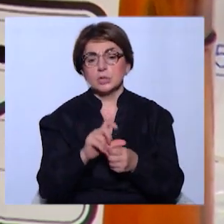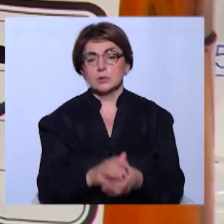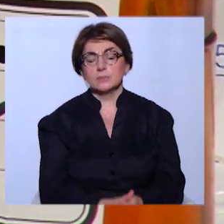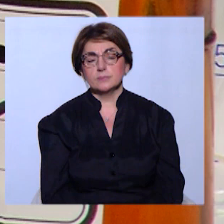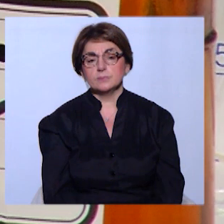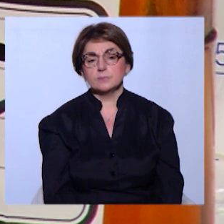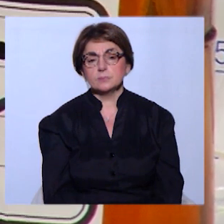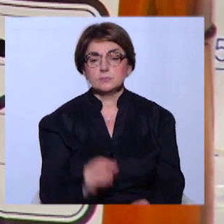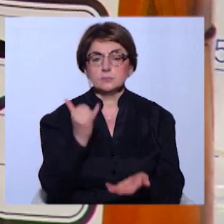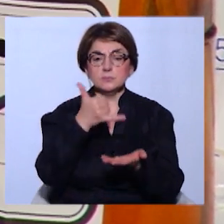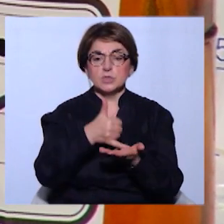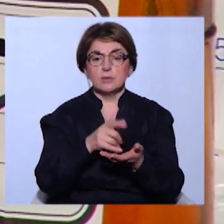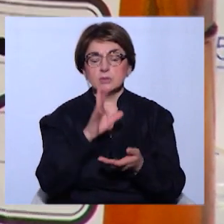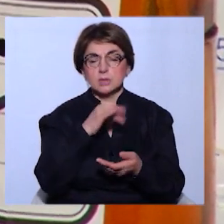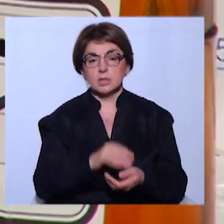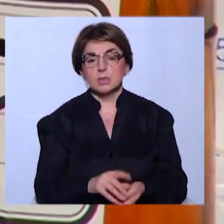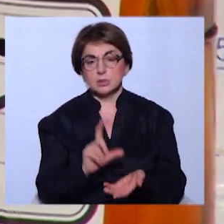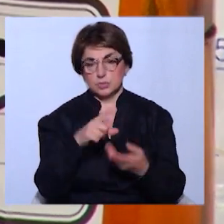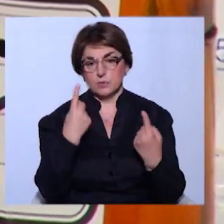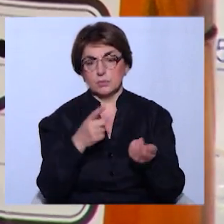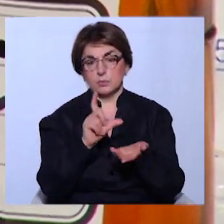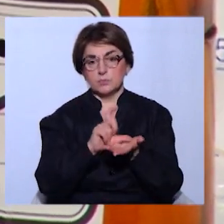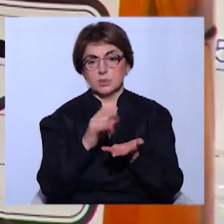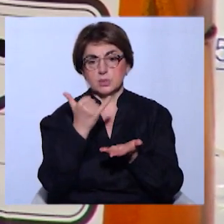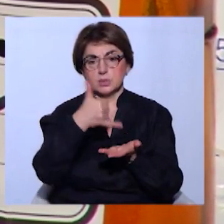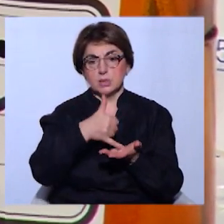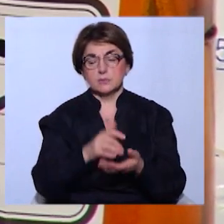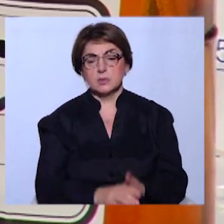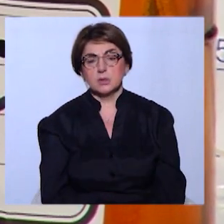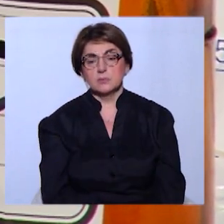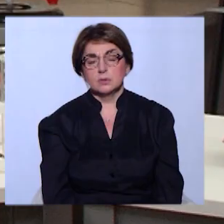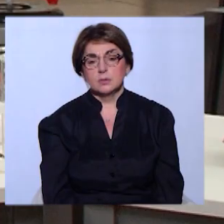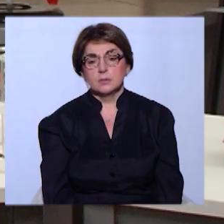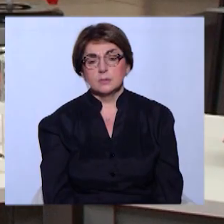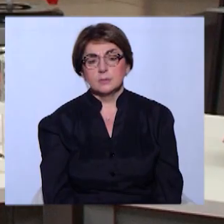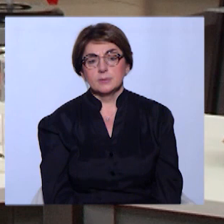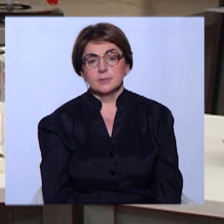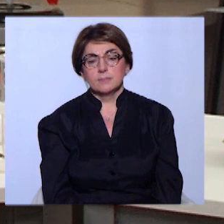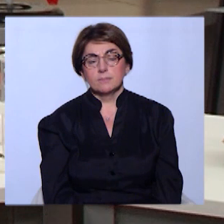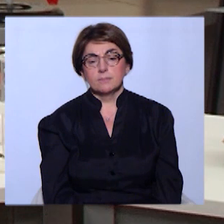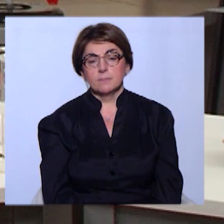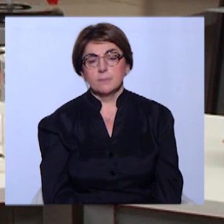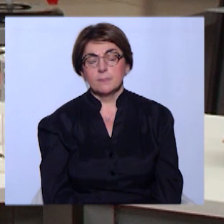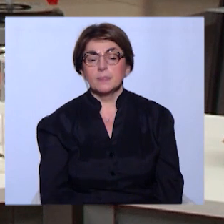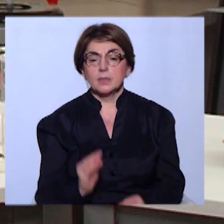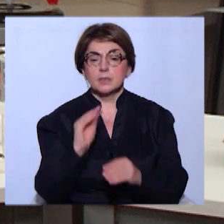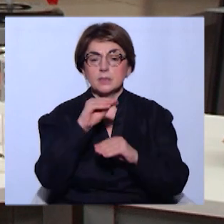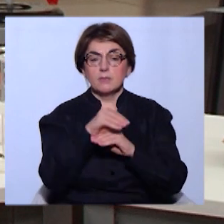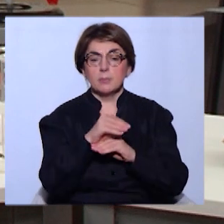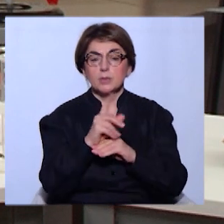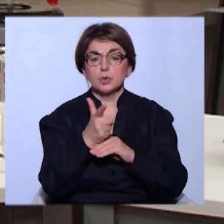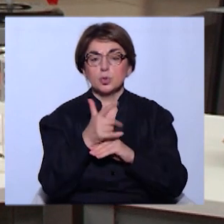Თქვენ ხედავთ, რომ გოგირდი წყალზე ტივტივებს, ის წყალში არ იძირება და ამ უნარს ნივთიერების ეწოდება ფლოტაცია.